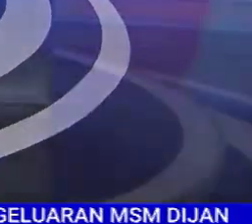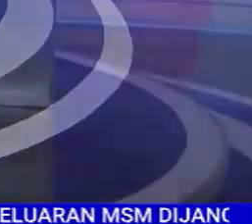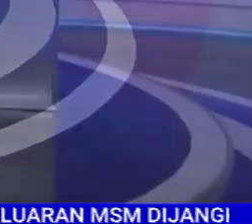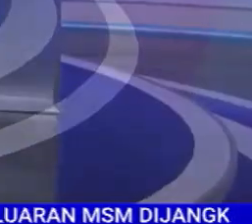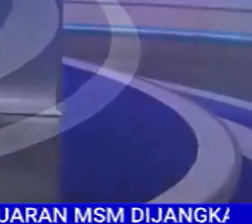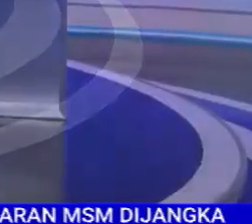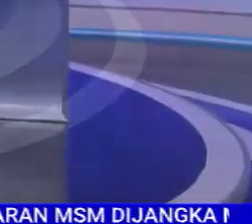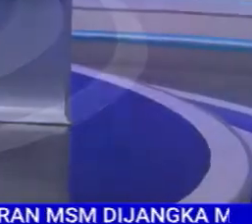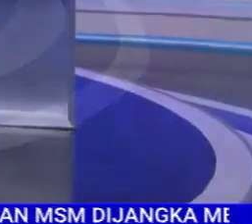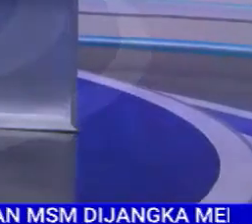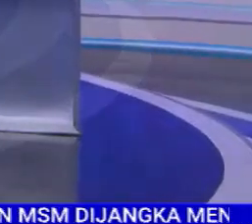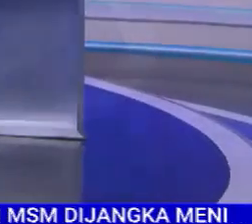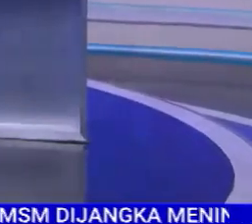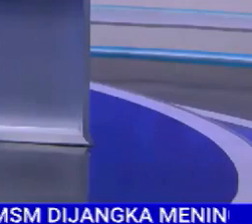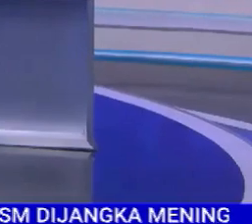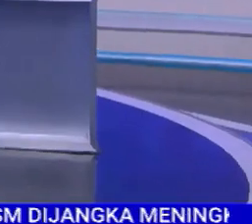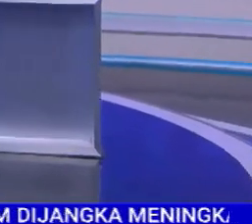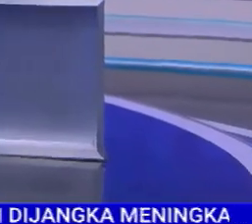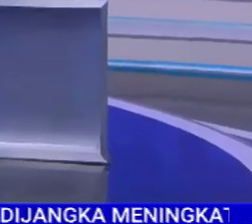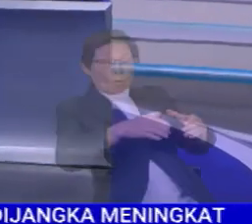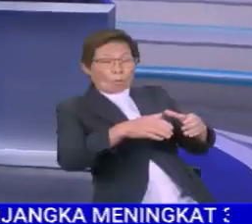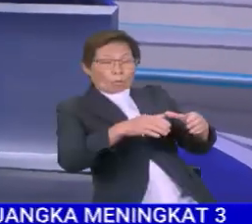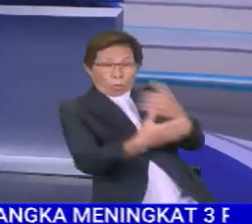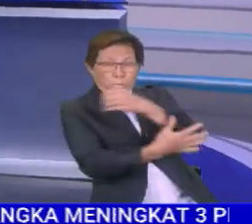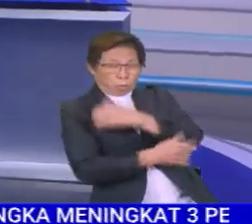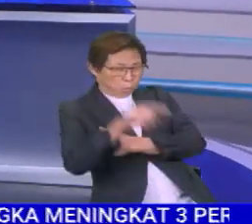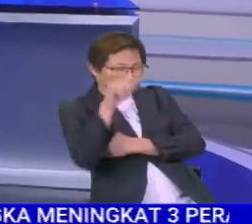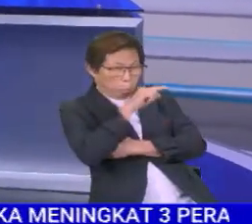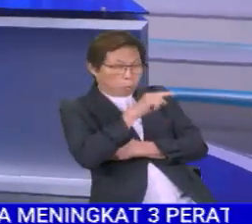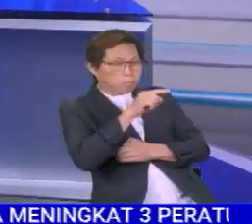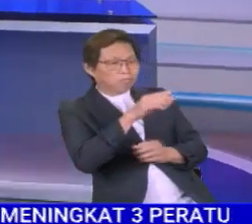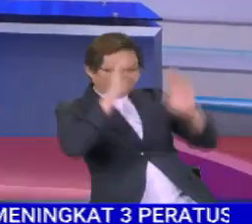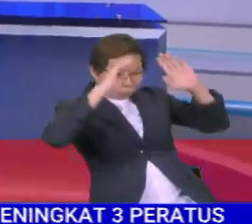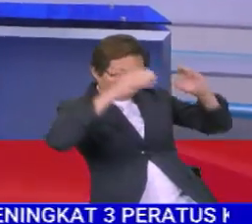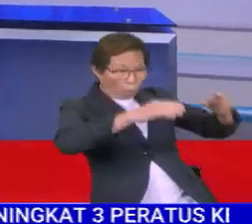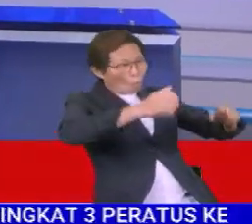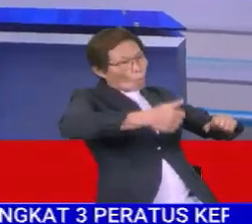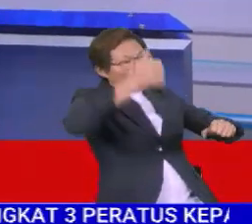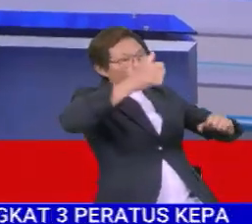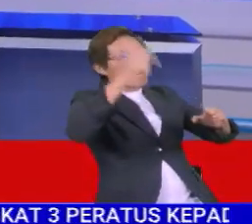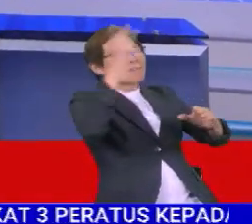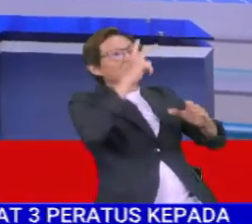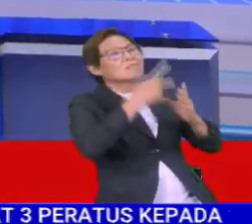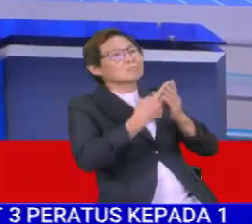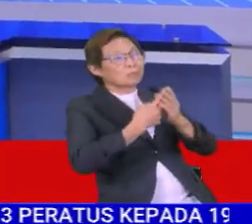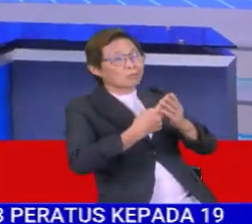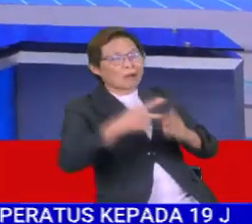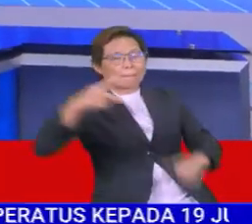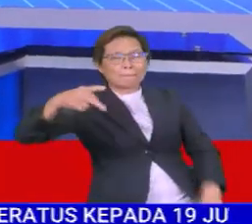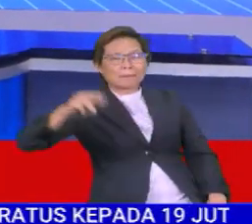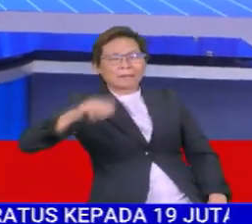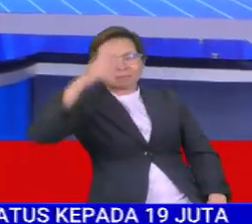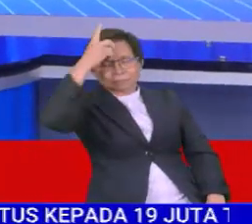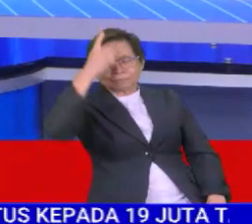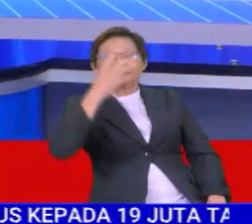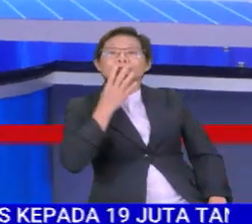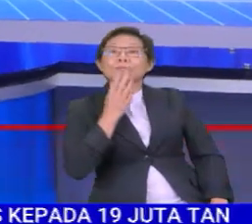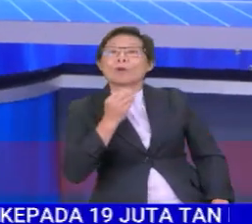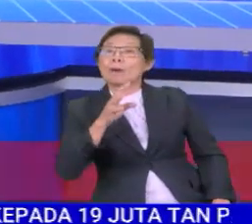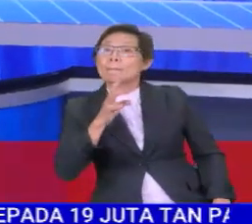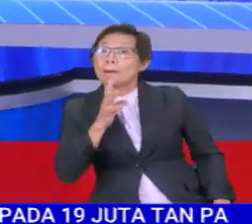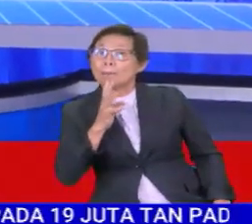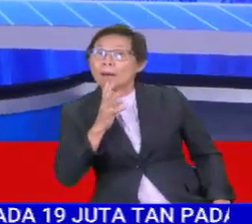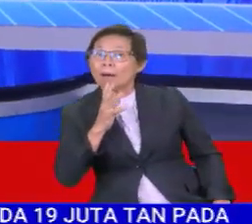Kebajikan golongan miskin, terutama miskin tegar, akan terus jadi keutamaan kerajaan perpaduan. Tegas Perdana Menteri Datuk Seri Anwar